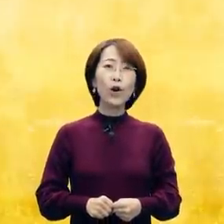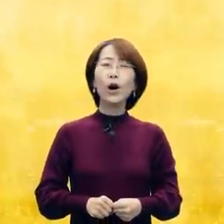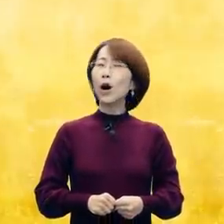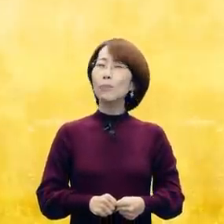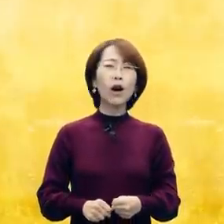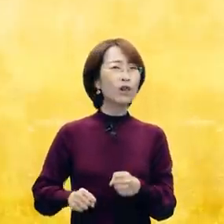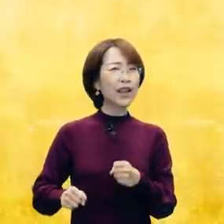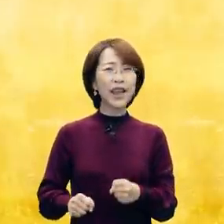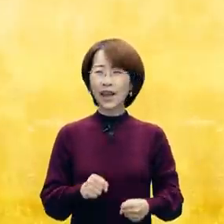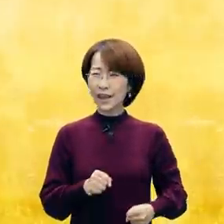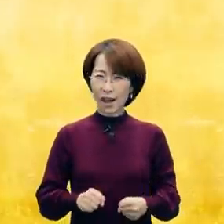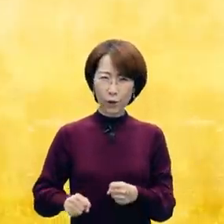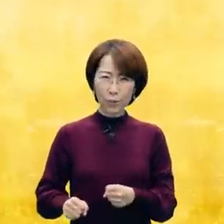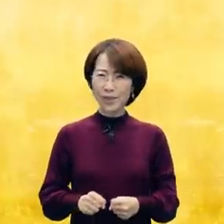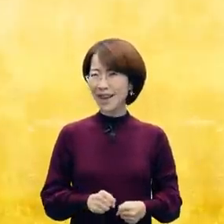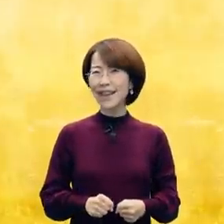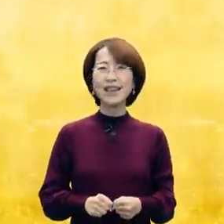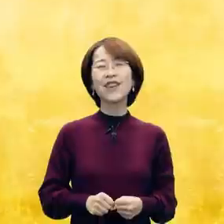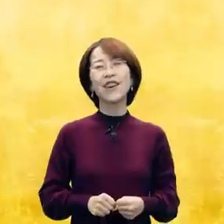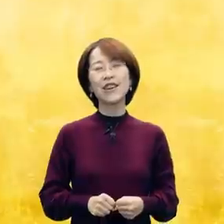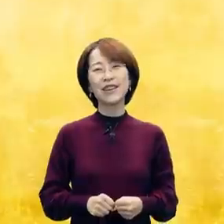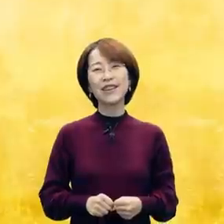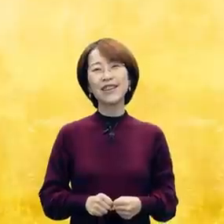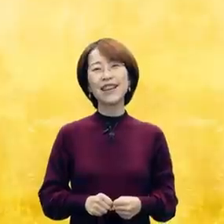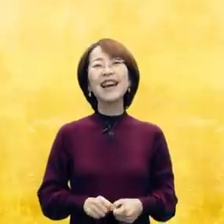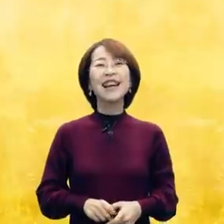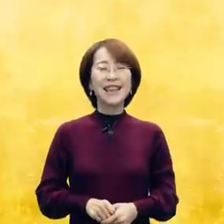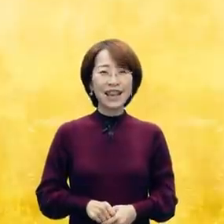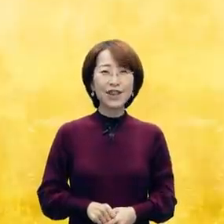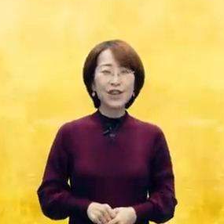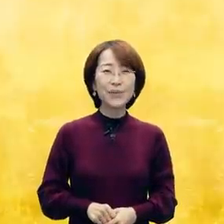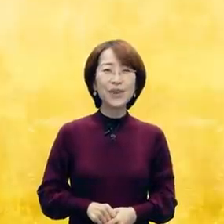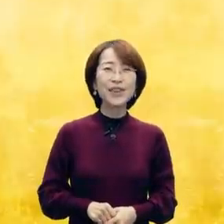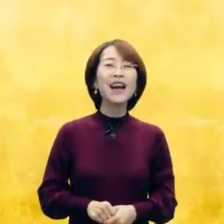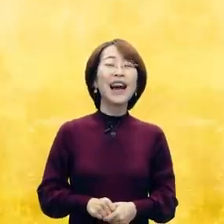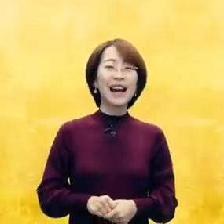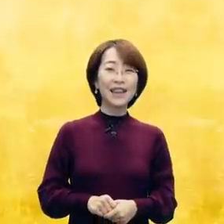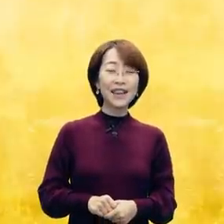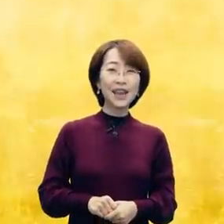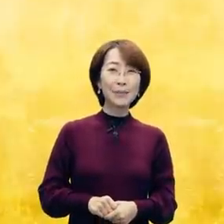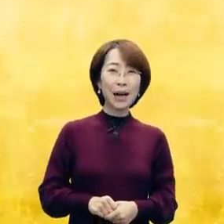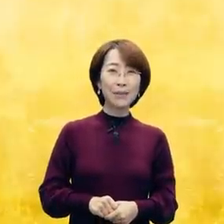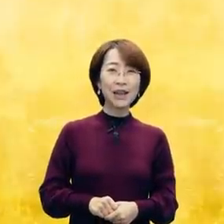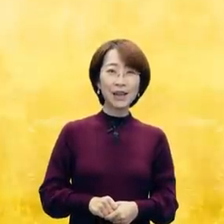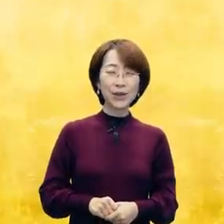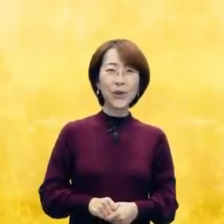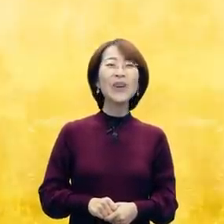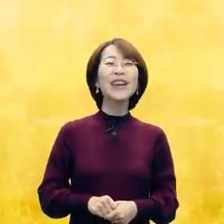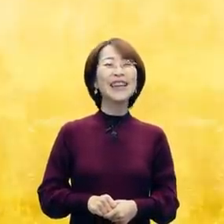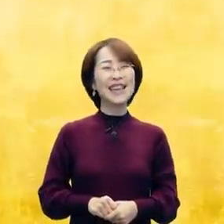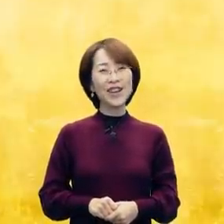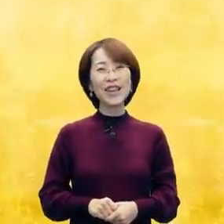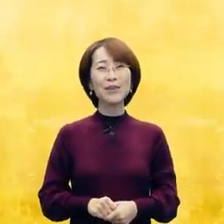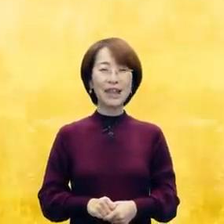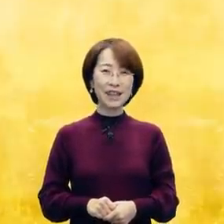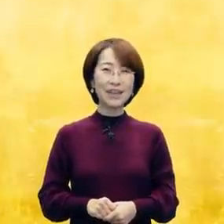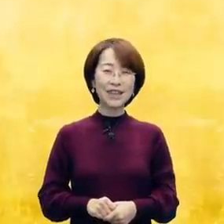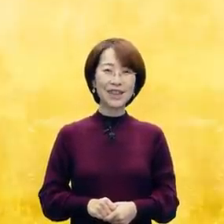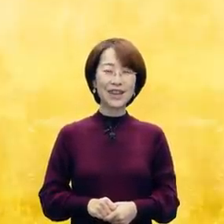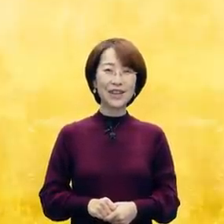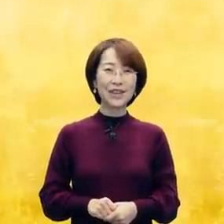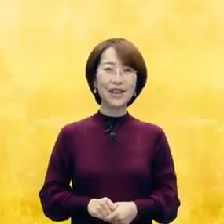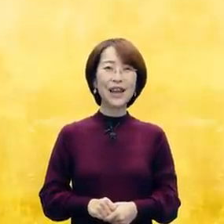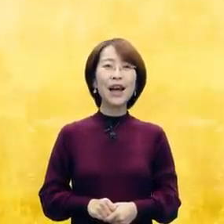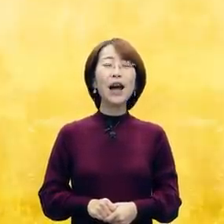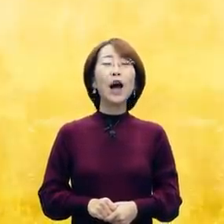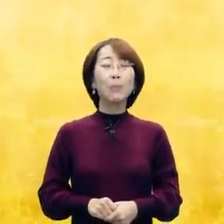그래서 바울에게 가고 싶지 않았어요. 예수님은 아나니아의 마음을 아시고 이렇게